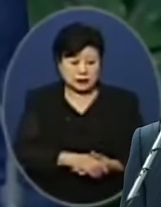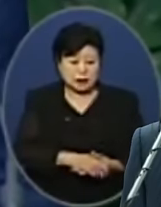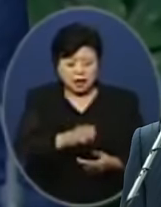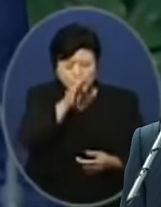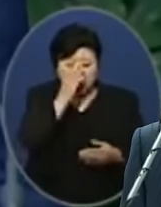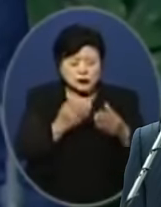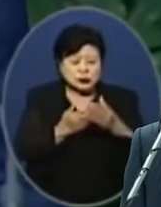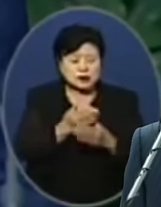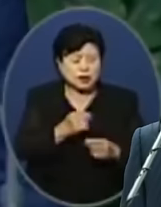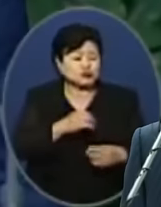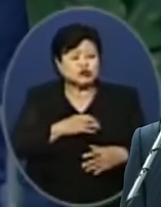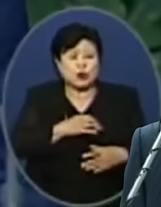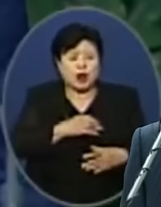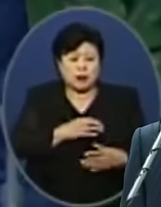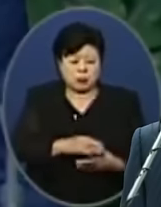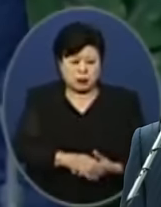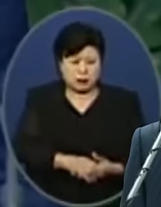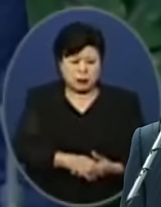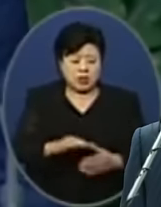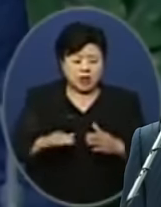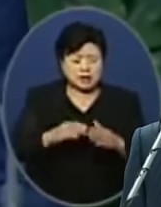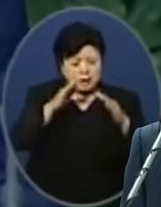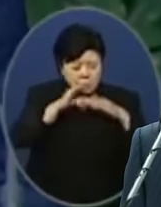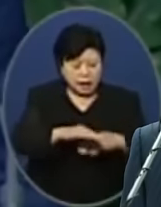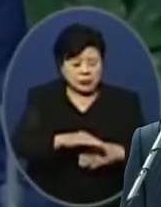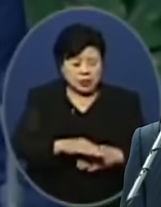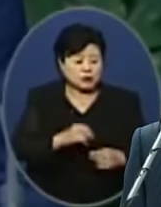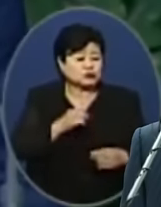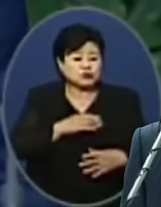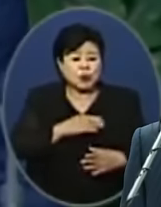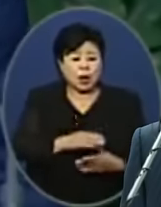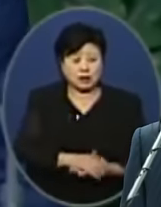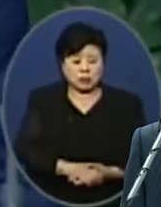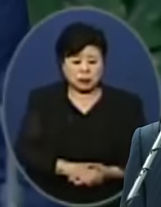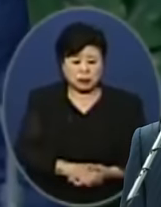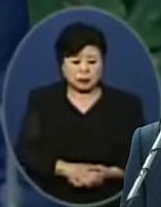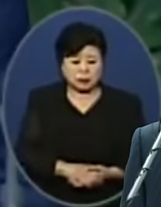병들 것이라고 두려워하고 가정이 파탄될 것이라고 두려워하고